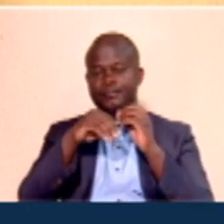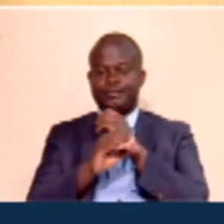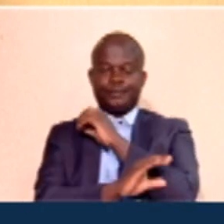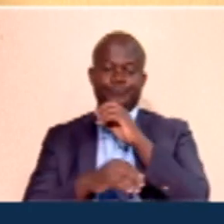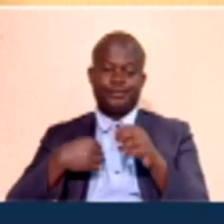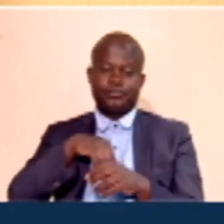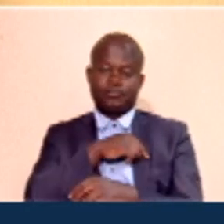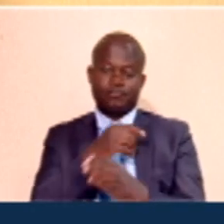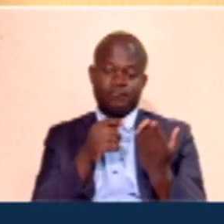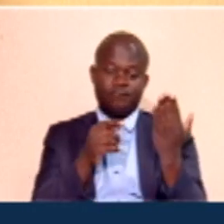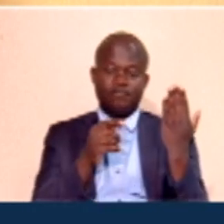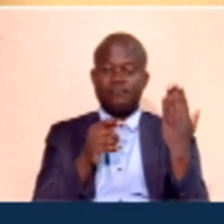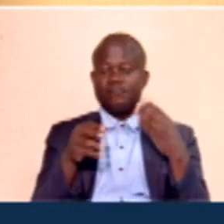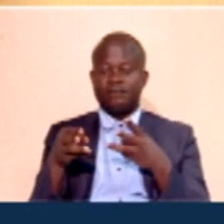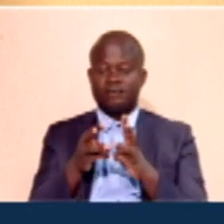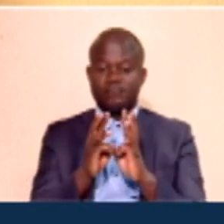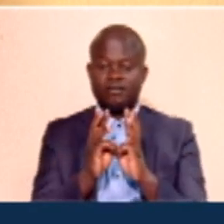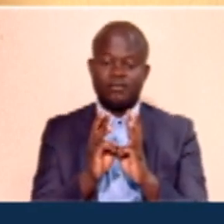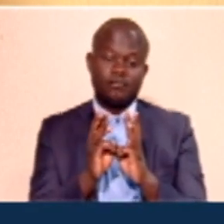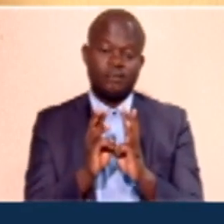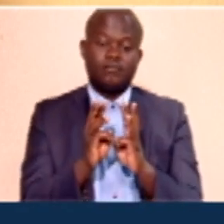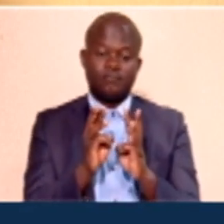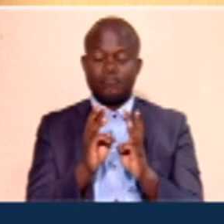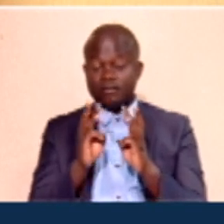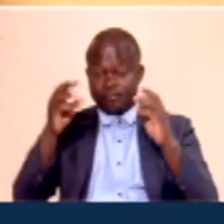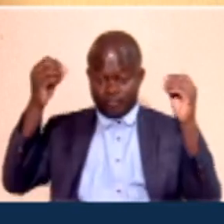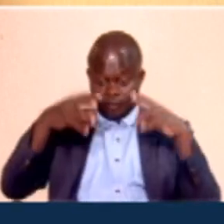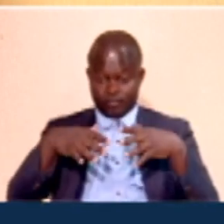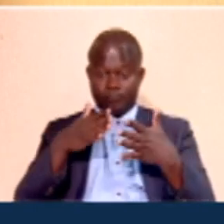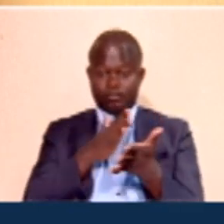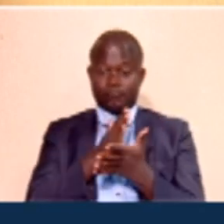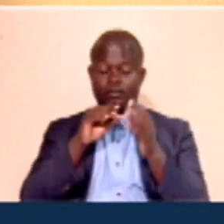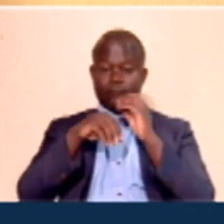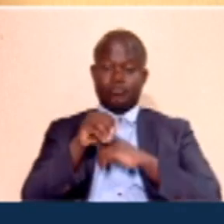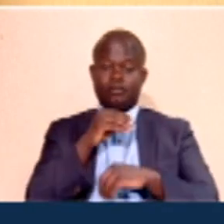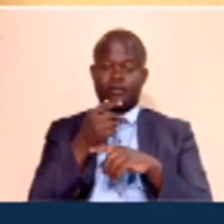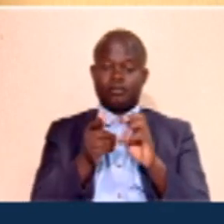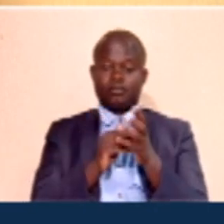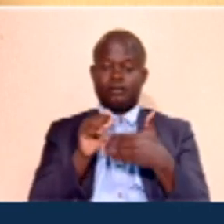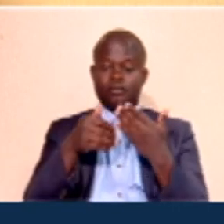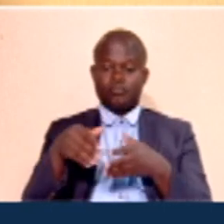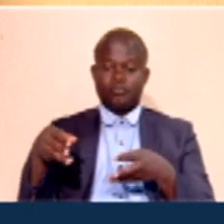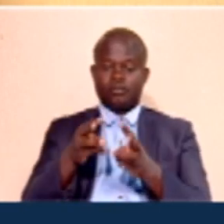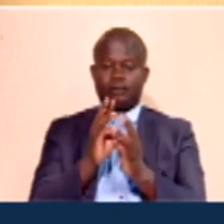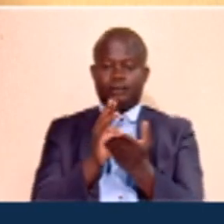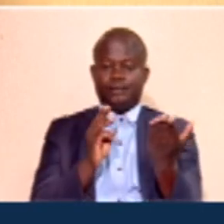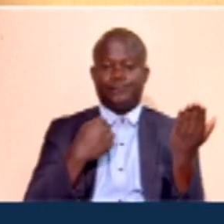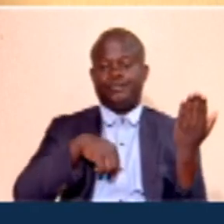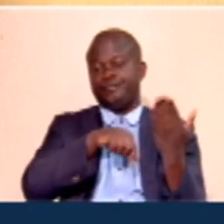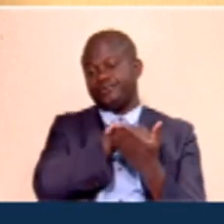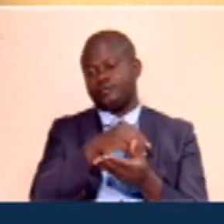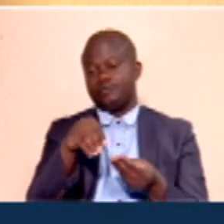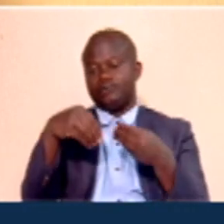gihugu. Byaba ari bwo mu buryo bwo bufatika ku musaruro, ariko no mu buryo bwo